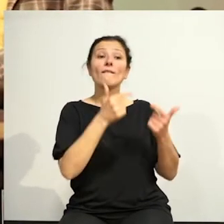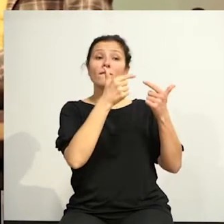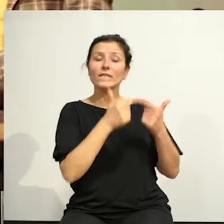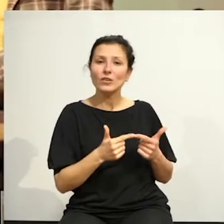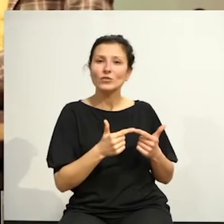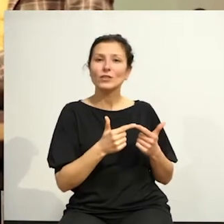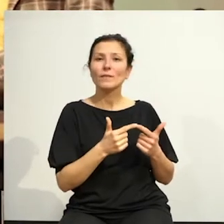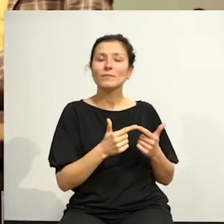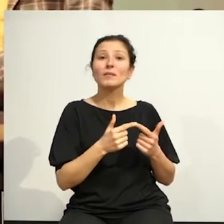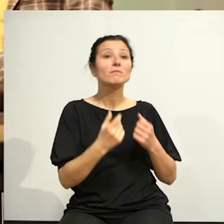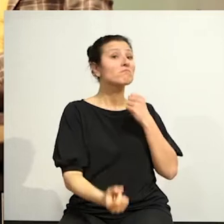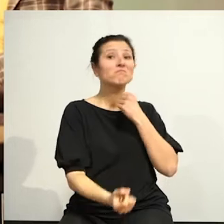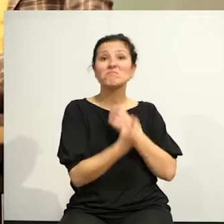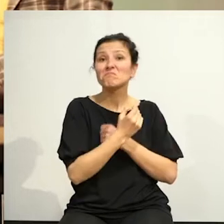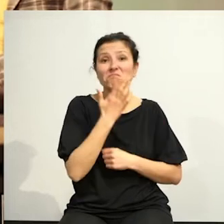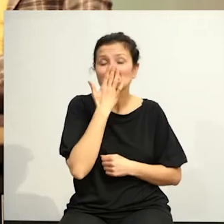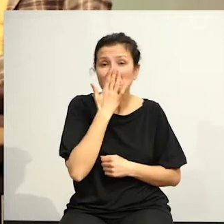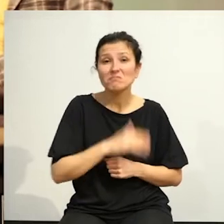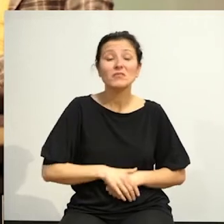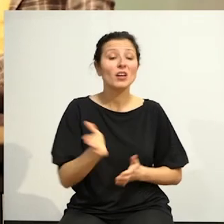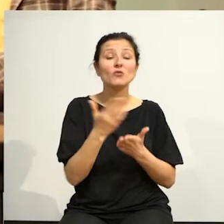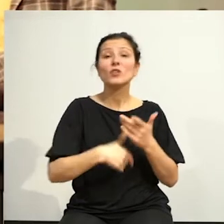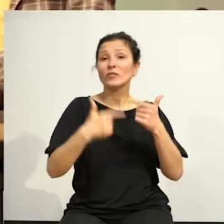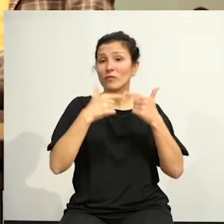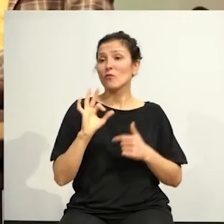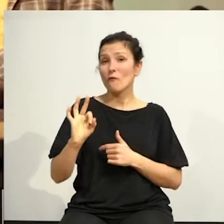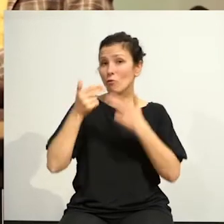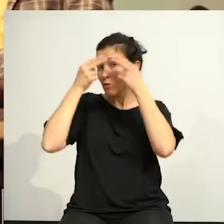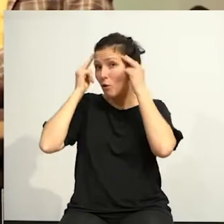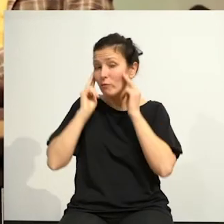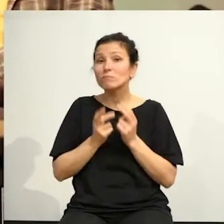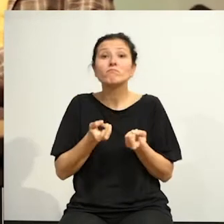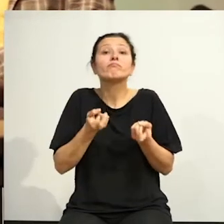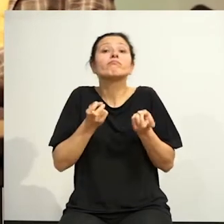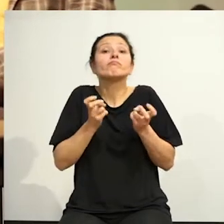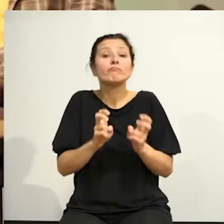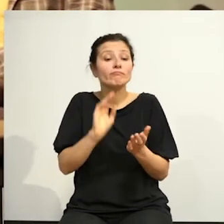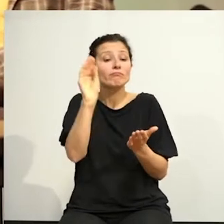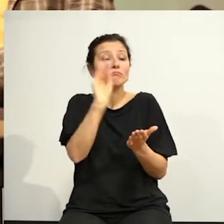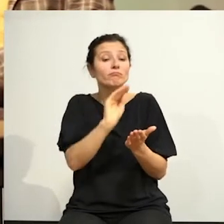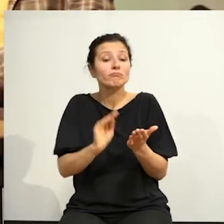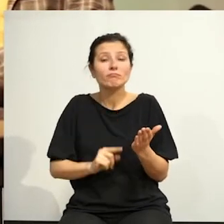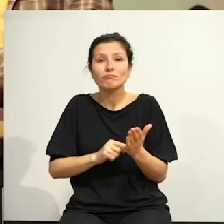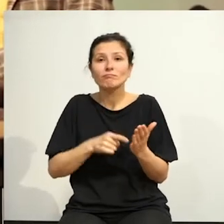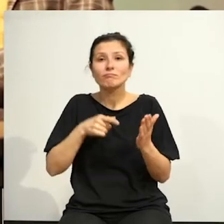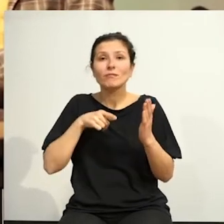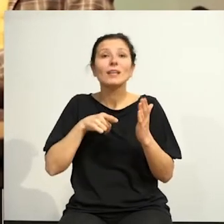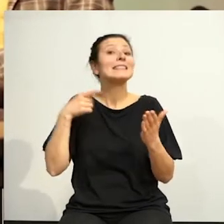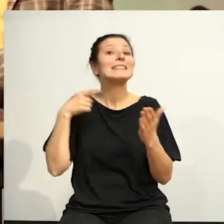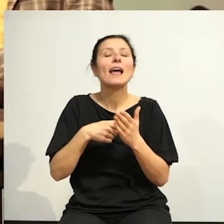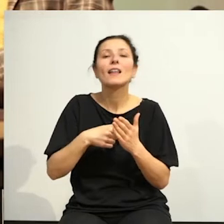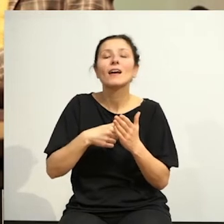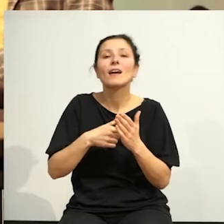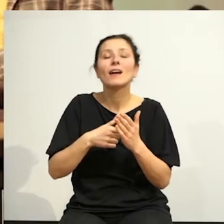innym polegał paradoks? Część poematów Norwida powstawała dla wygłoszenia